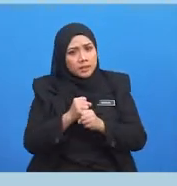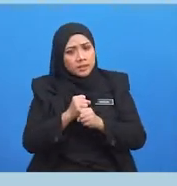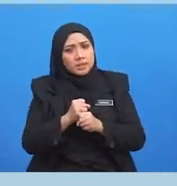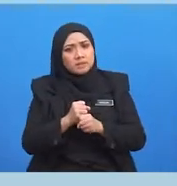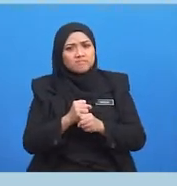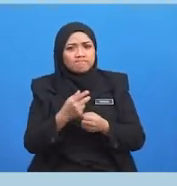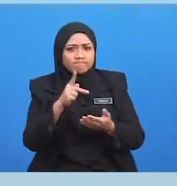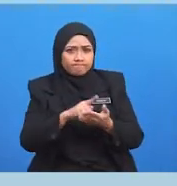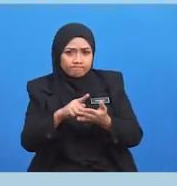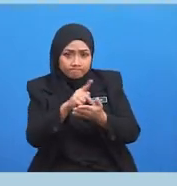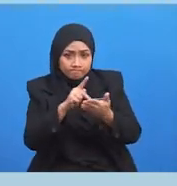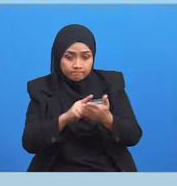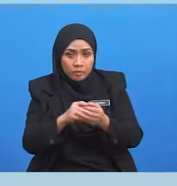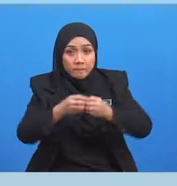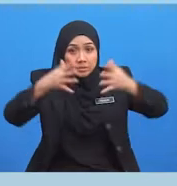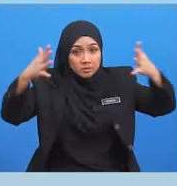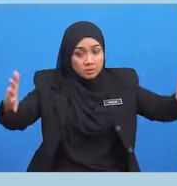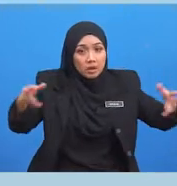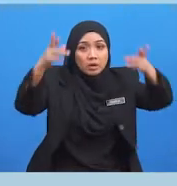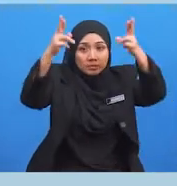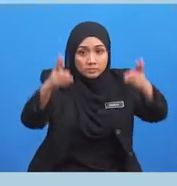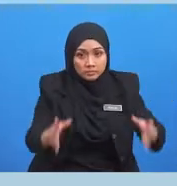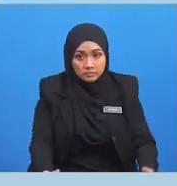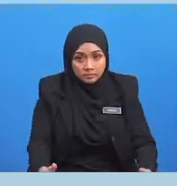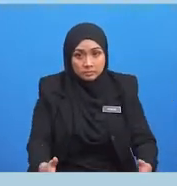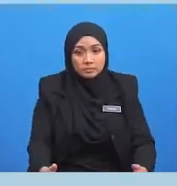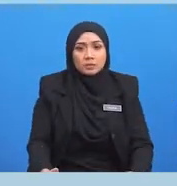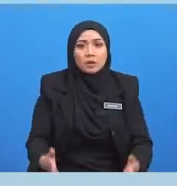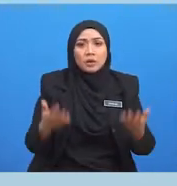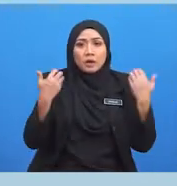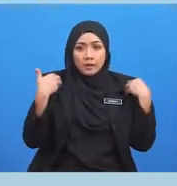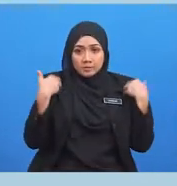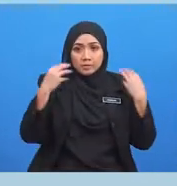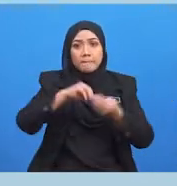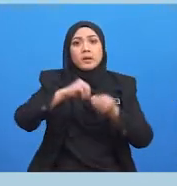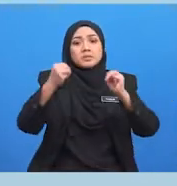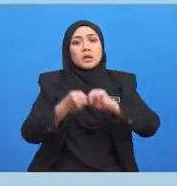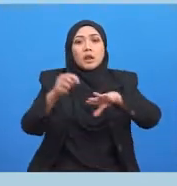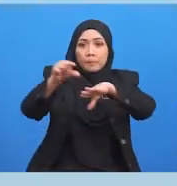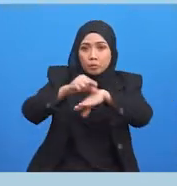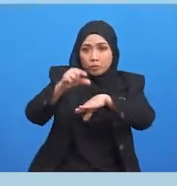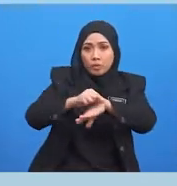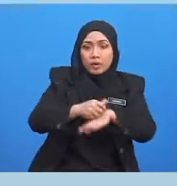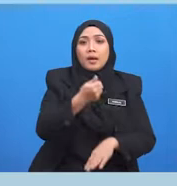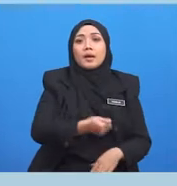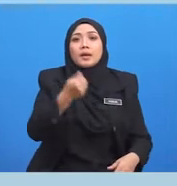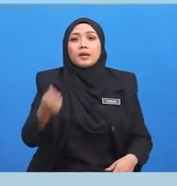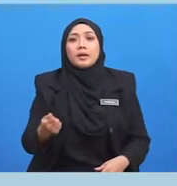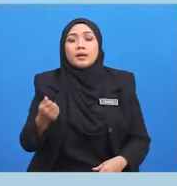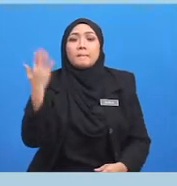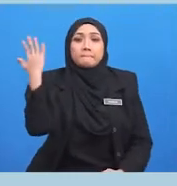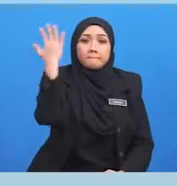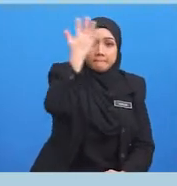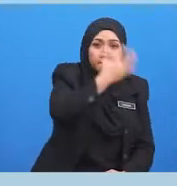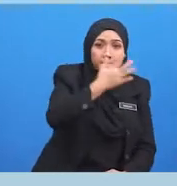didapati sebilangan besar responden menghadapi masalah menggunakan